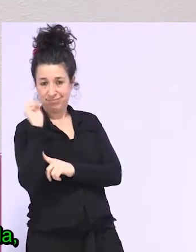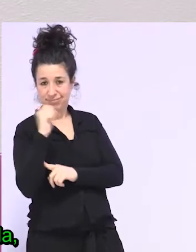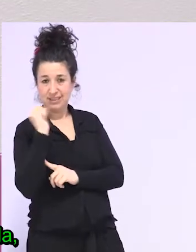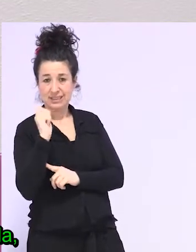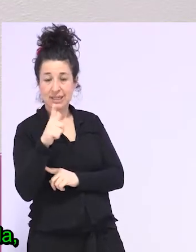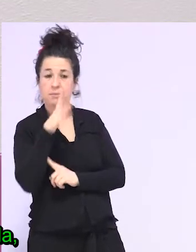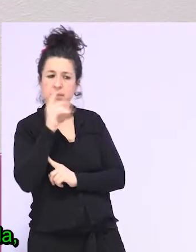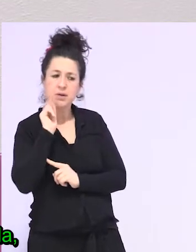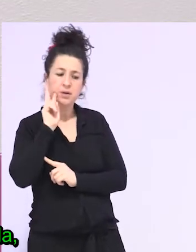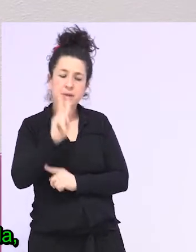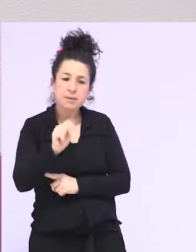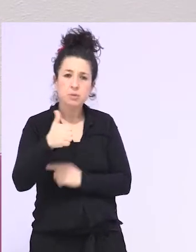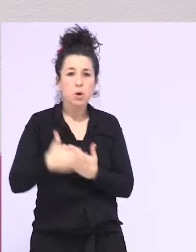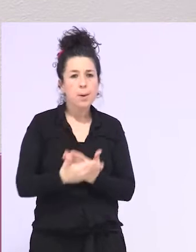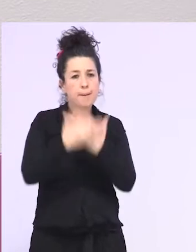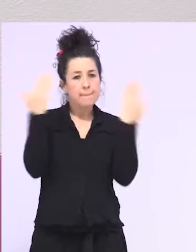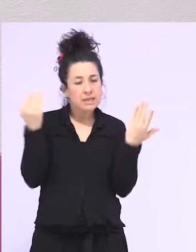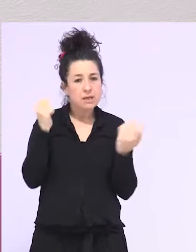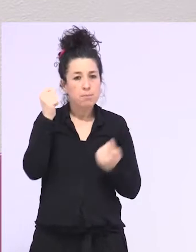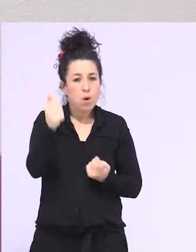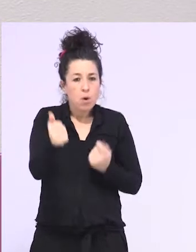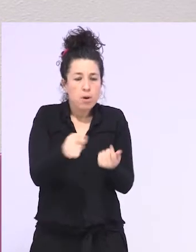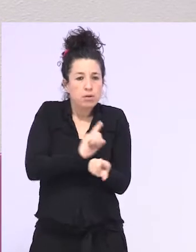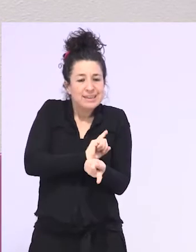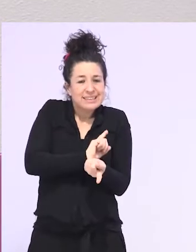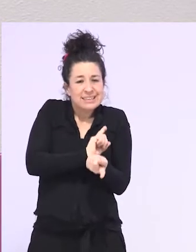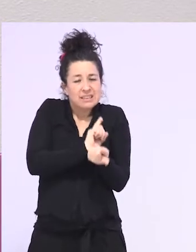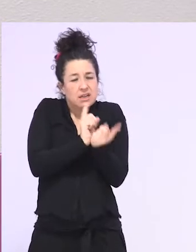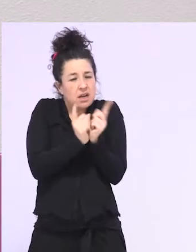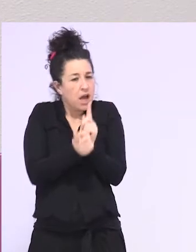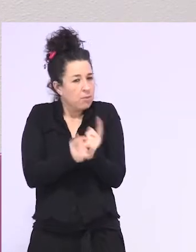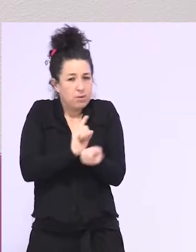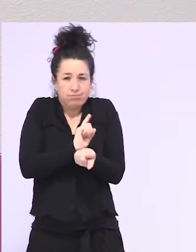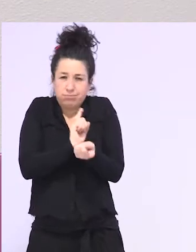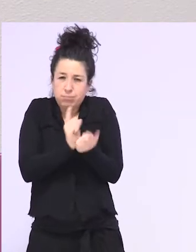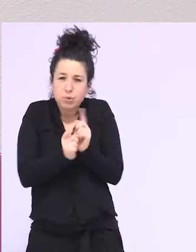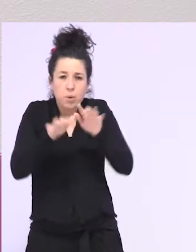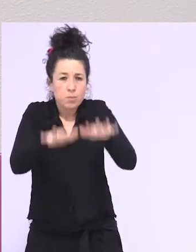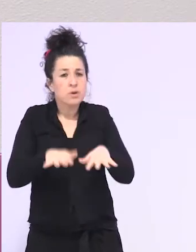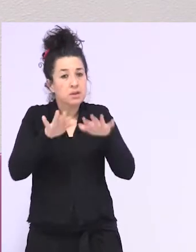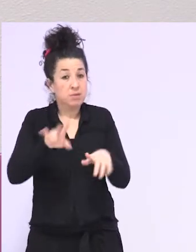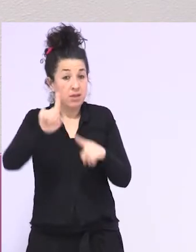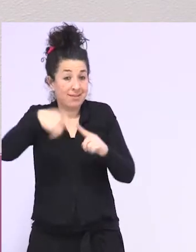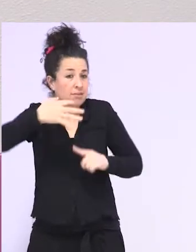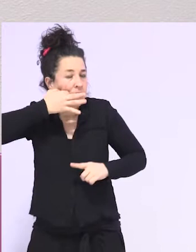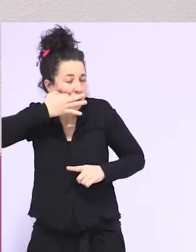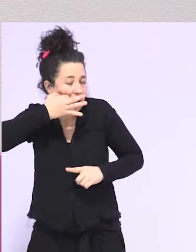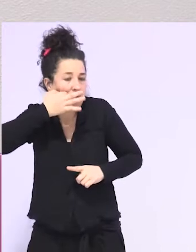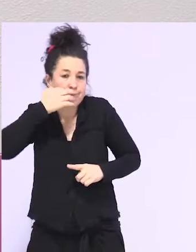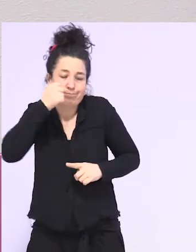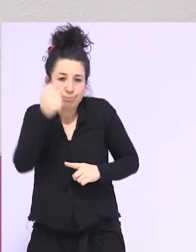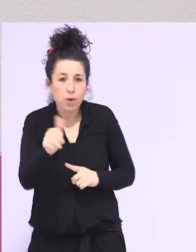prentxan pixkanaka aldaketa gure gertatzen ari dela, oso pixkanaka, oso mantxo, eta oraindik gero praktikan ez da beti ematen, baina